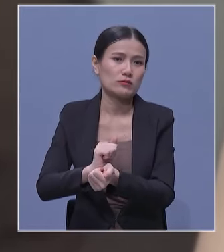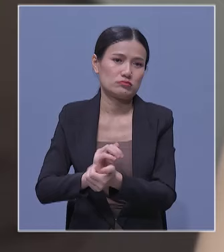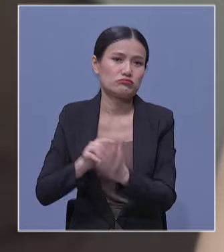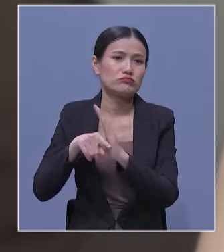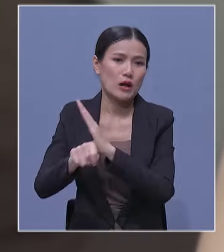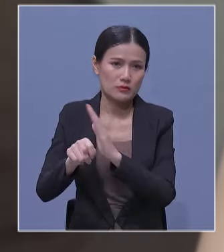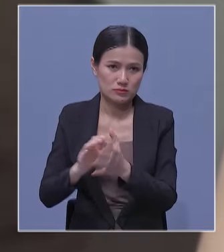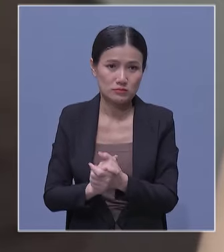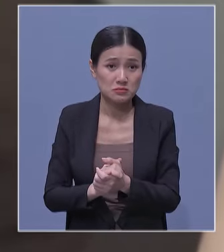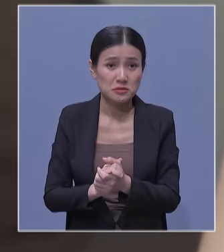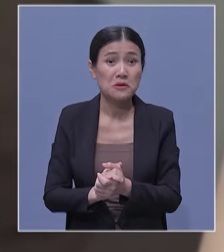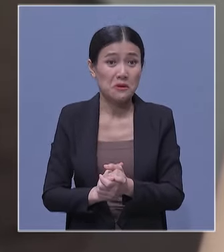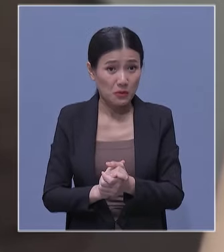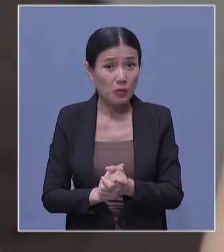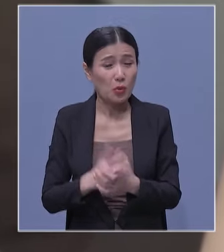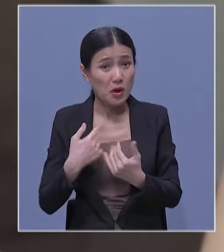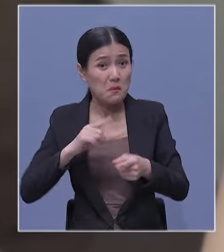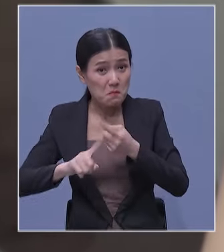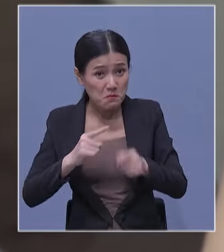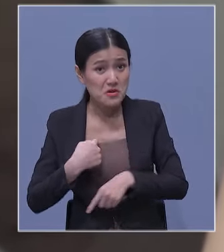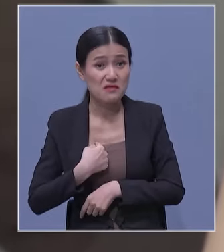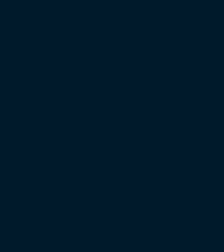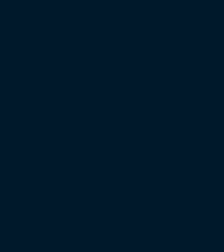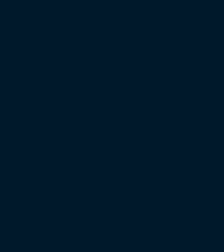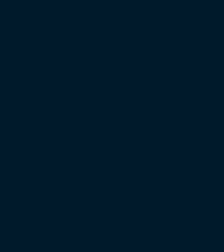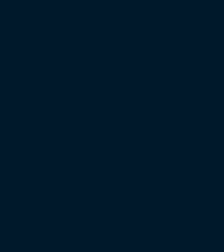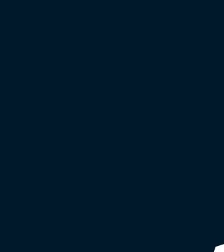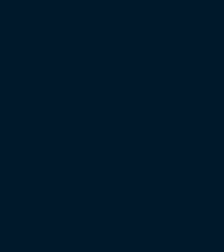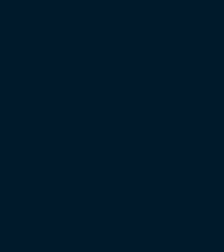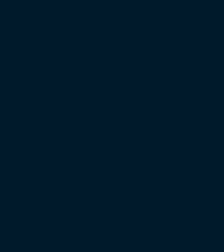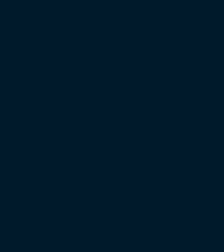เพบนบานไม่มาเห็นเนี่ย 300,000เลยนะคะก็นั่นน่ะสิ